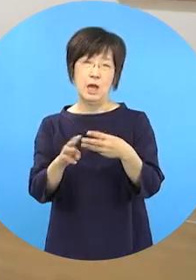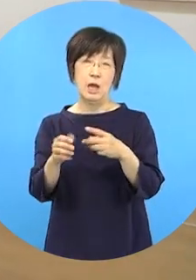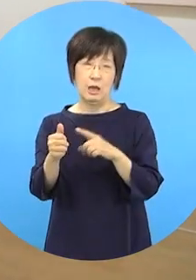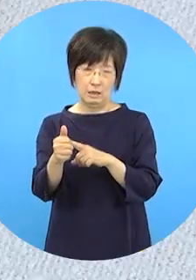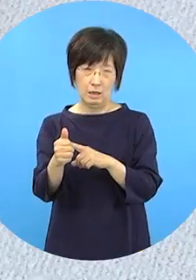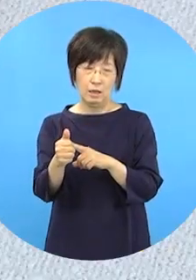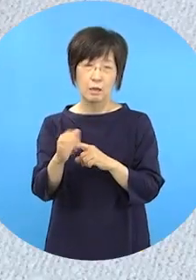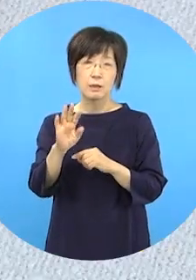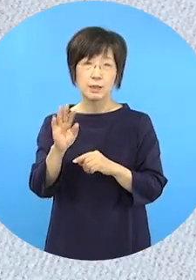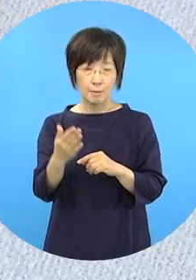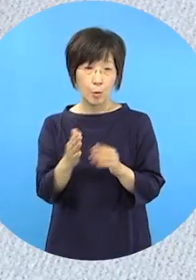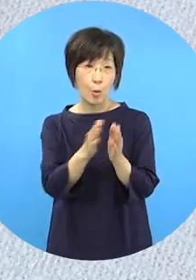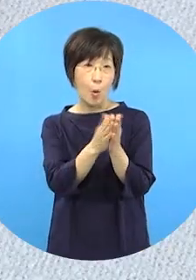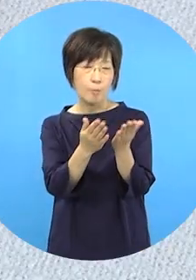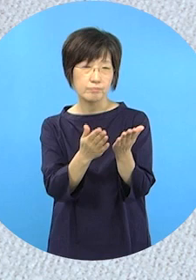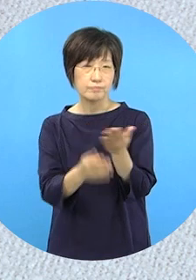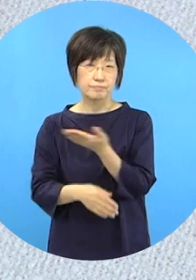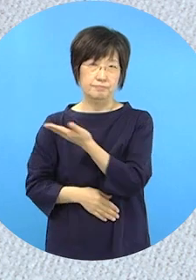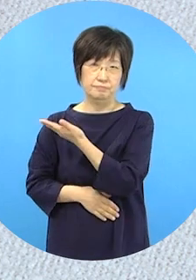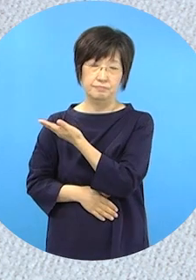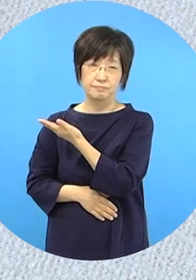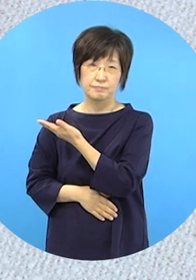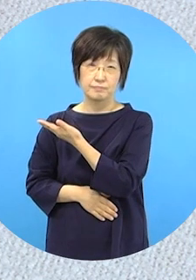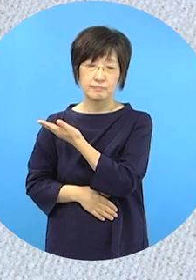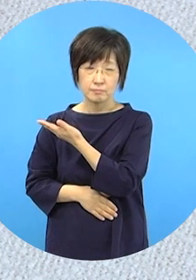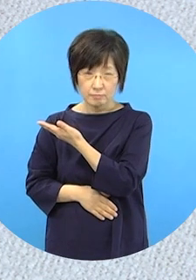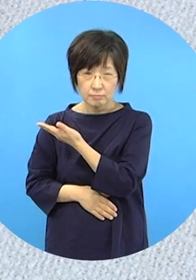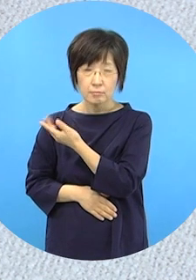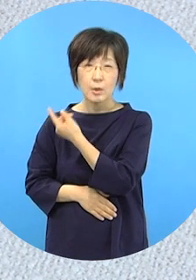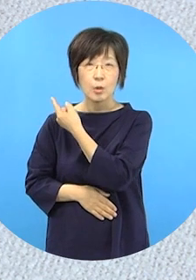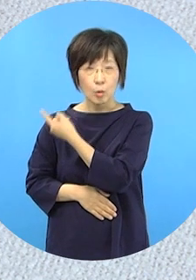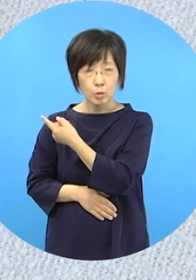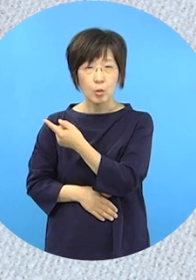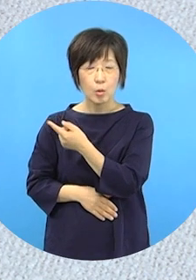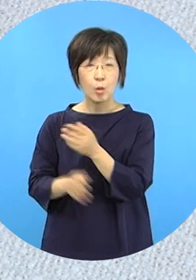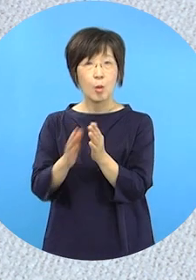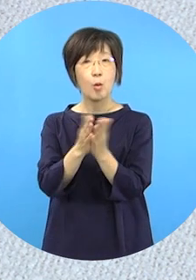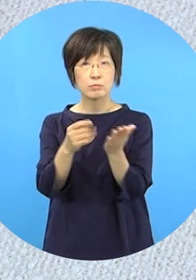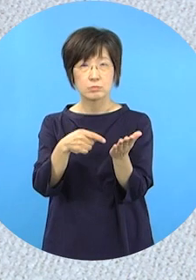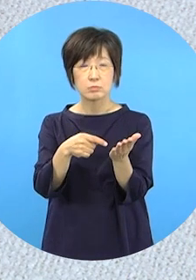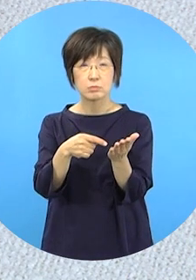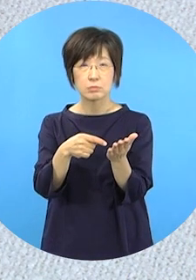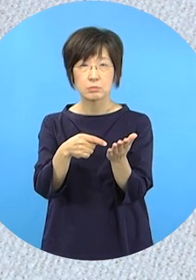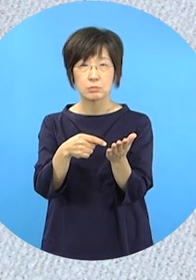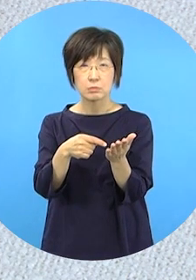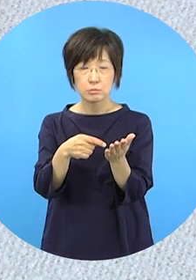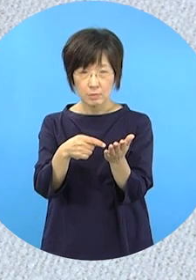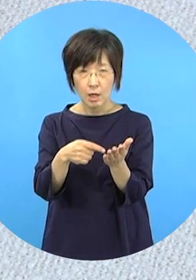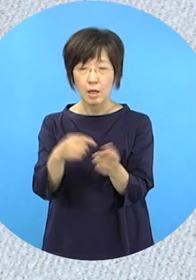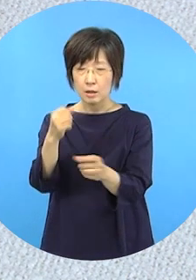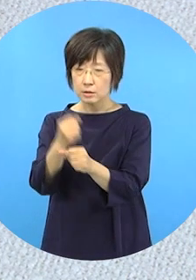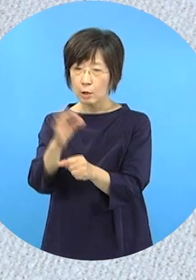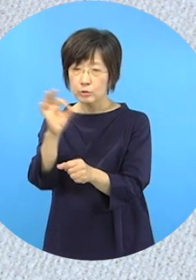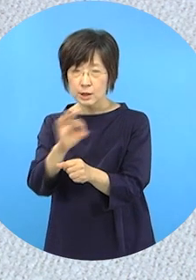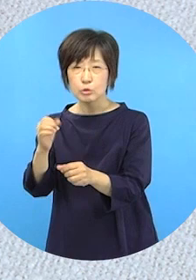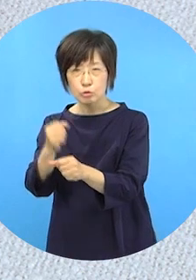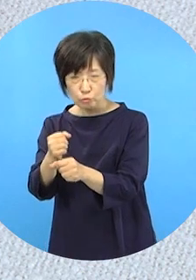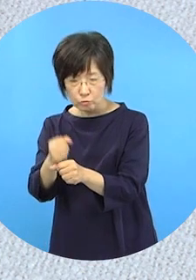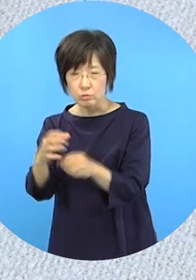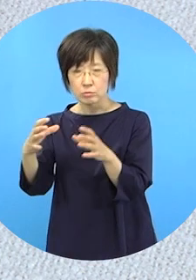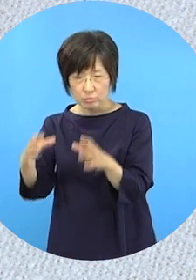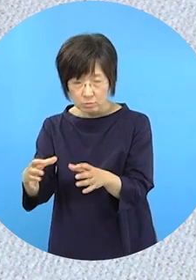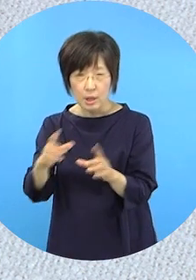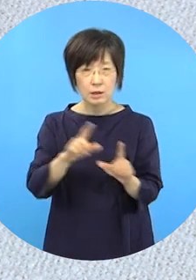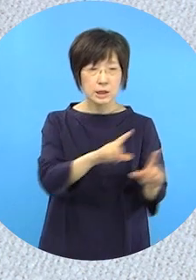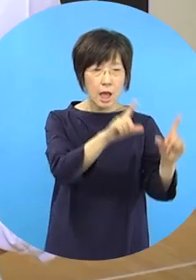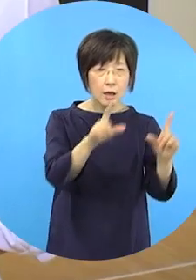ですけれども、小説生まれいずる悩みというのがあります。あの作品というのは作品を作ること、それから一方で生